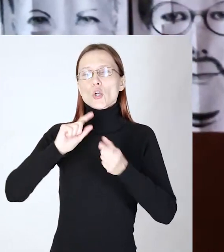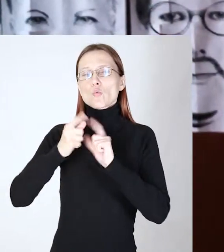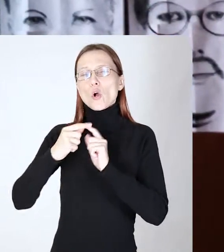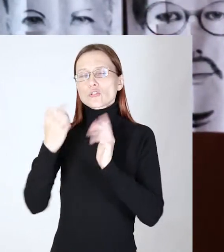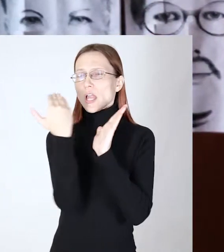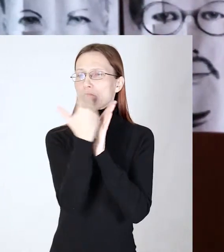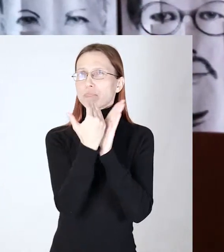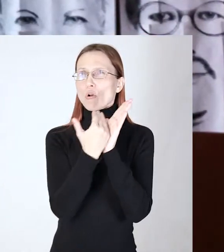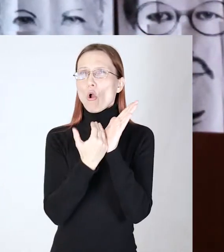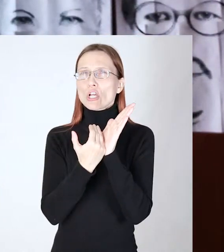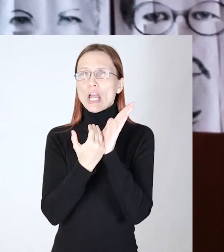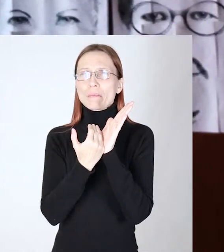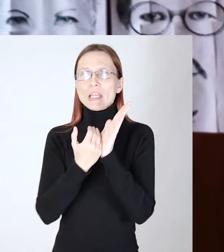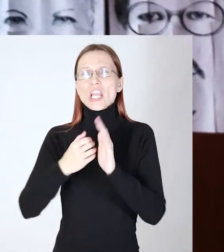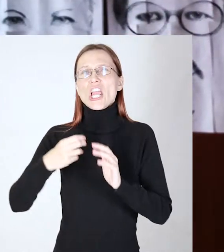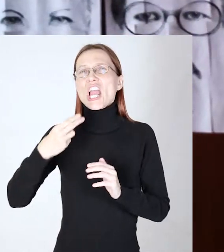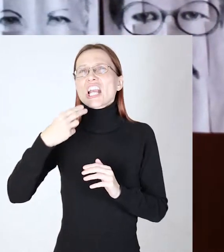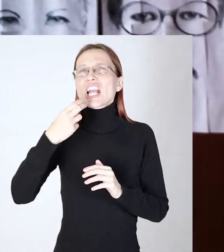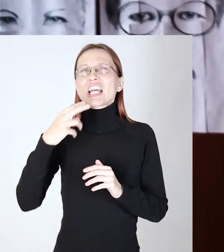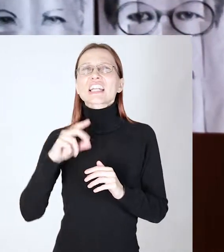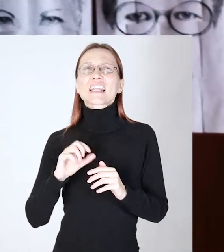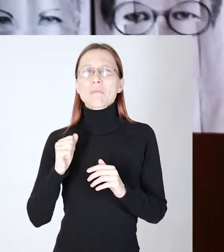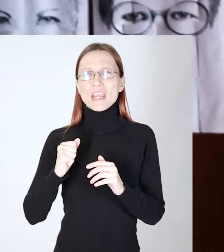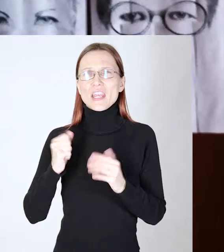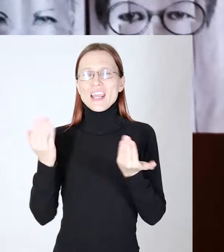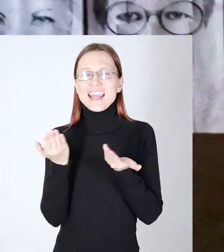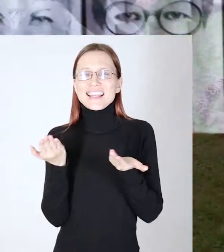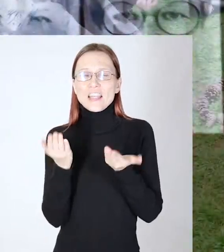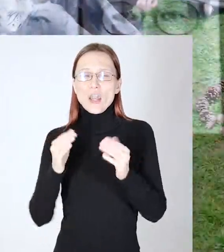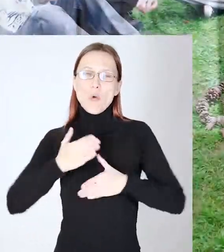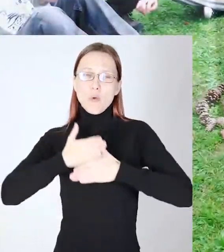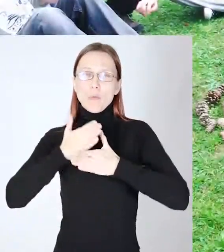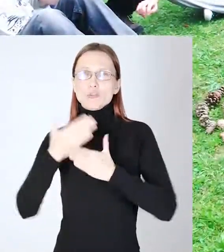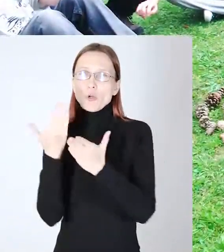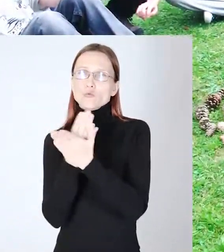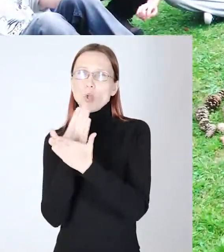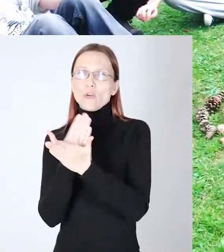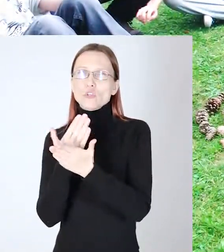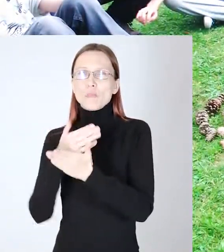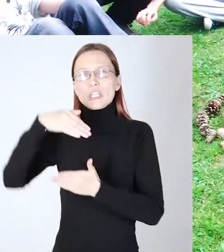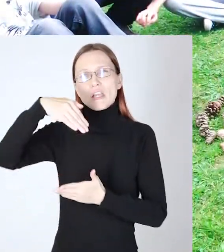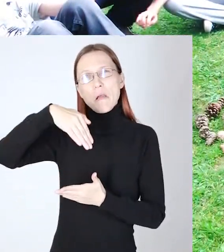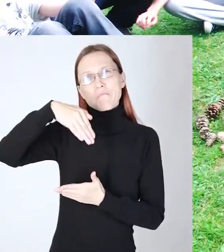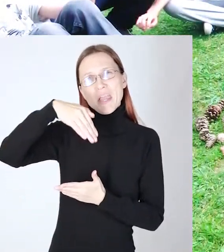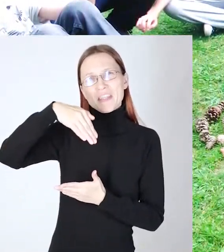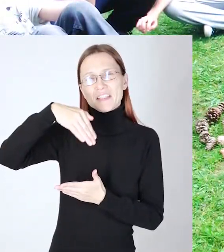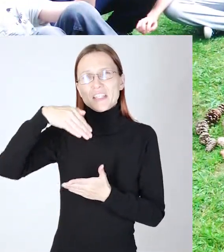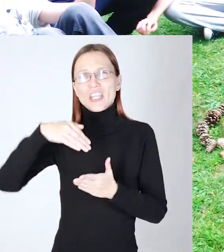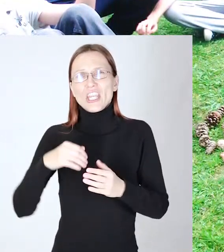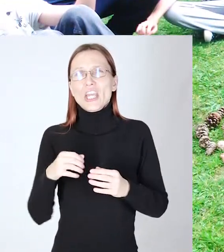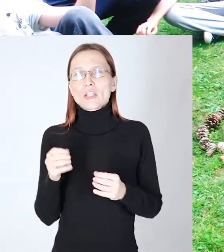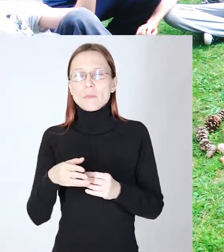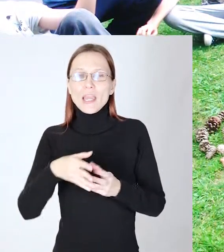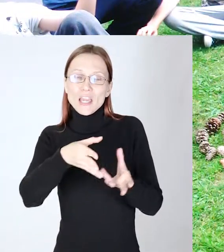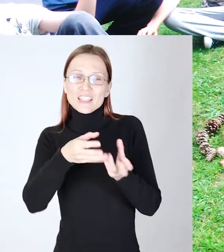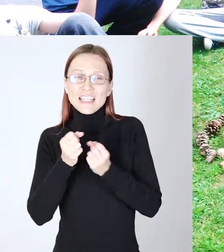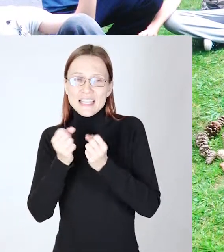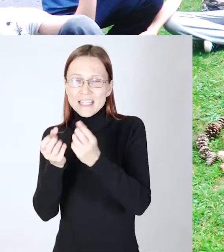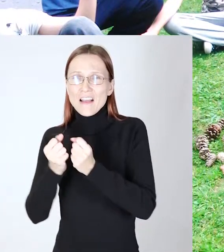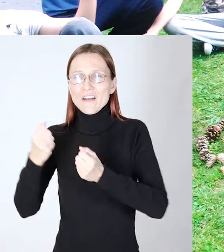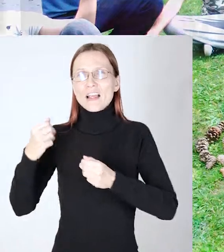kriminálny prípad, kde prostredníctvom novodobých médií a technológií sme získavali dôkazy o podozrivých. A